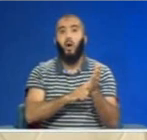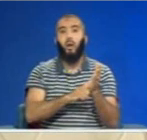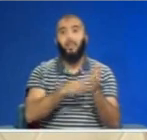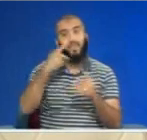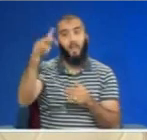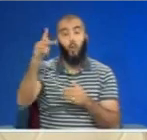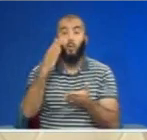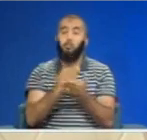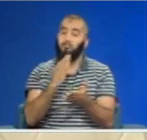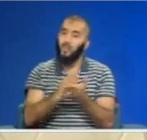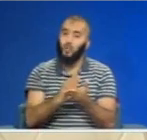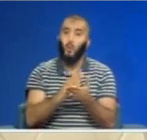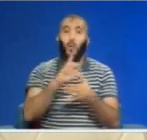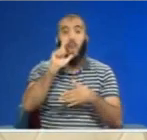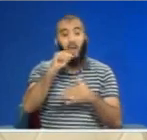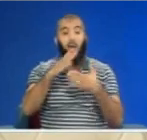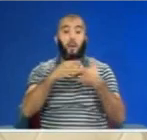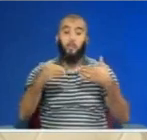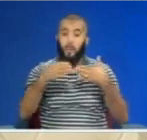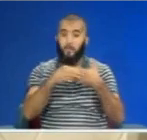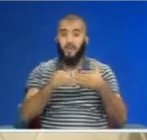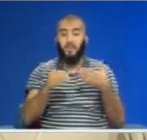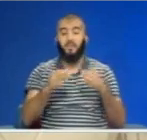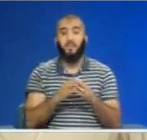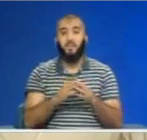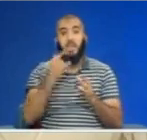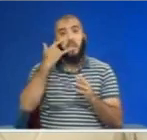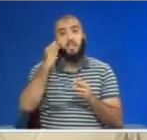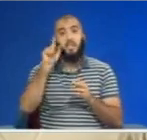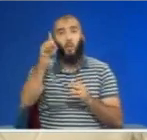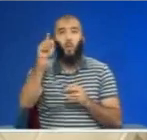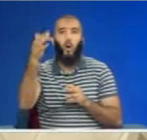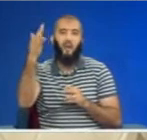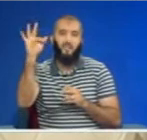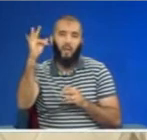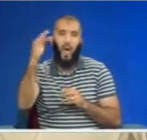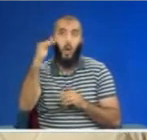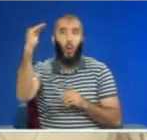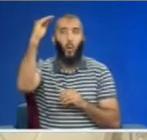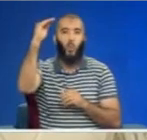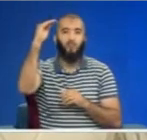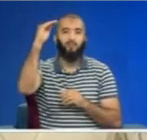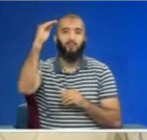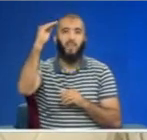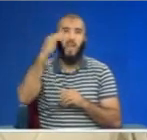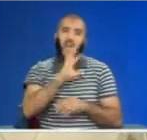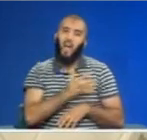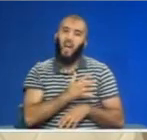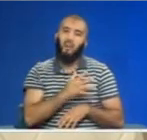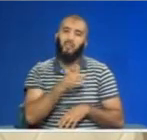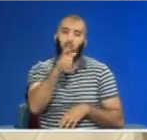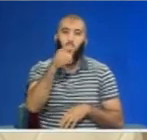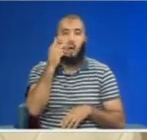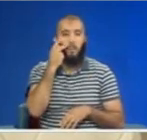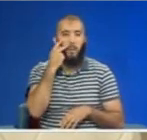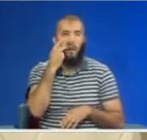له. فإذا أراد هو الآن أن لا يتضرر أبوه، لأن هذا فيه ضرر لأبيه، لأن الرسول